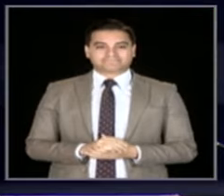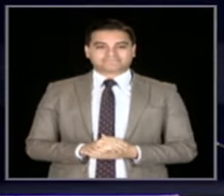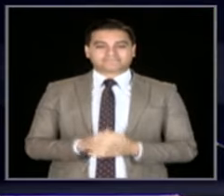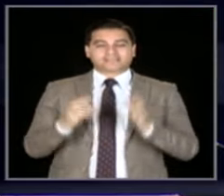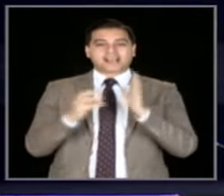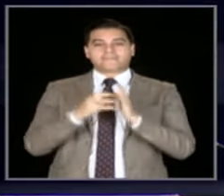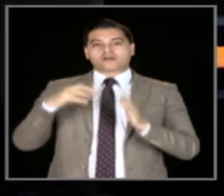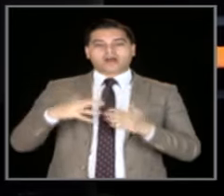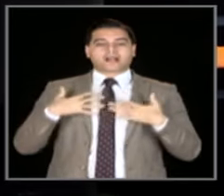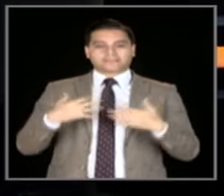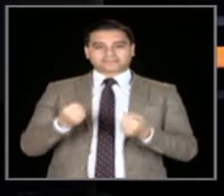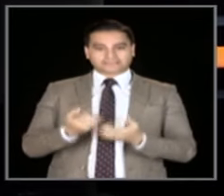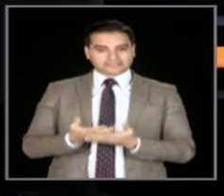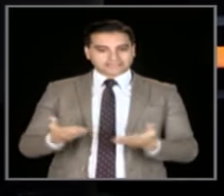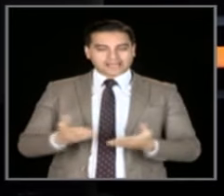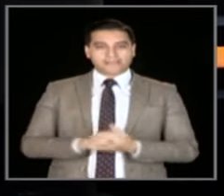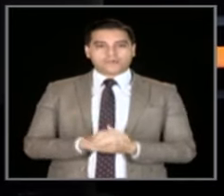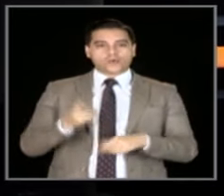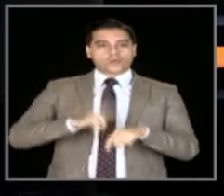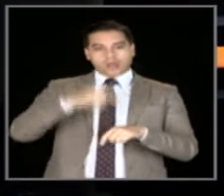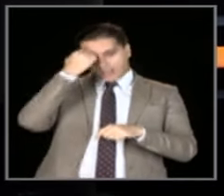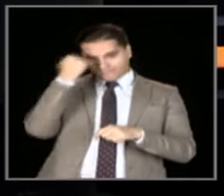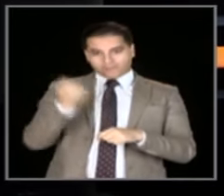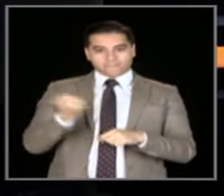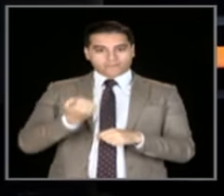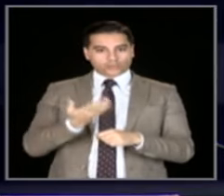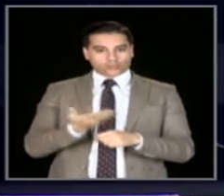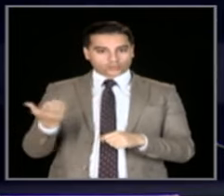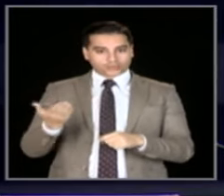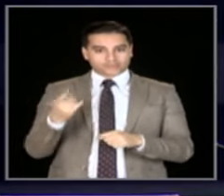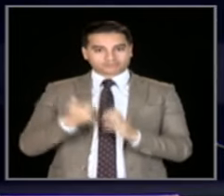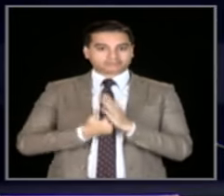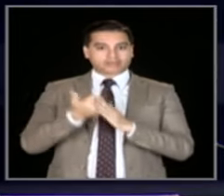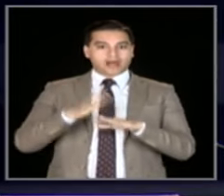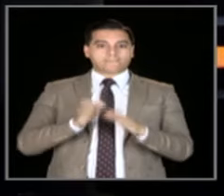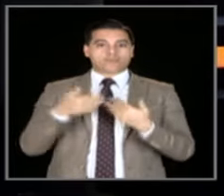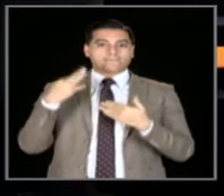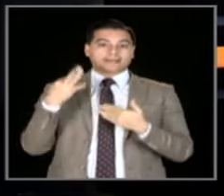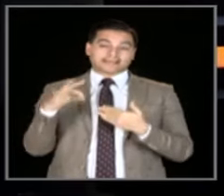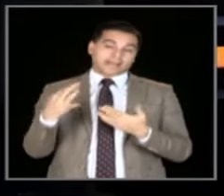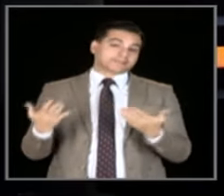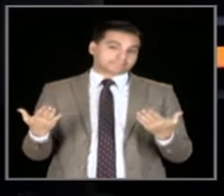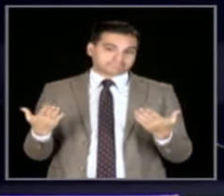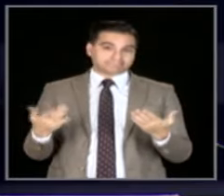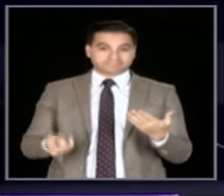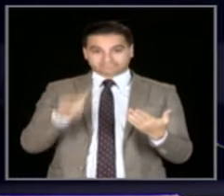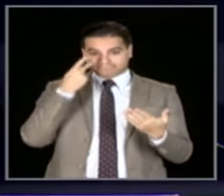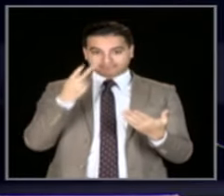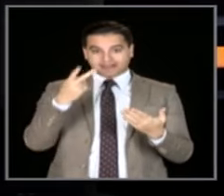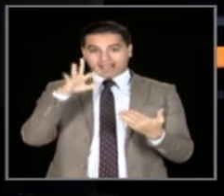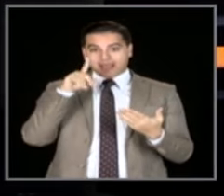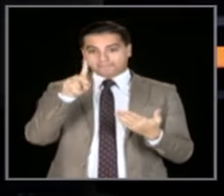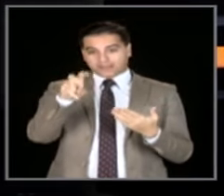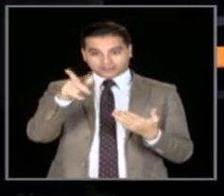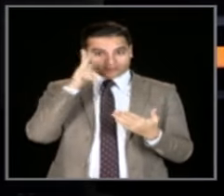جامعة القاهرة الحمد لله على السلامة. السلام. ألف مبروك. الله يبارك في حضرتك. الوصول للمربع الذهبي. الله يبارك فيك. ازيك يا هبة؟